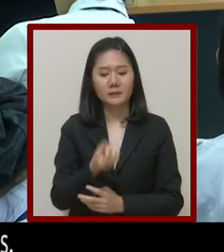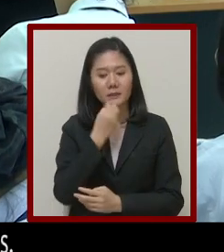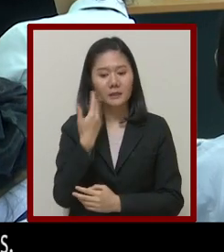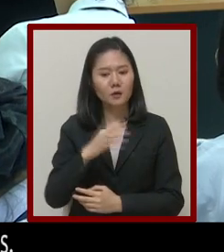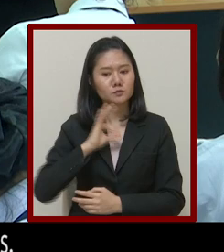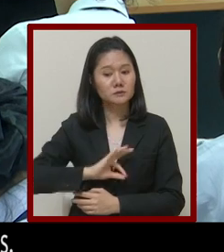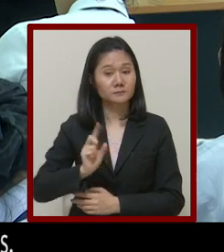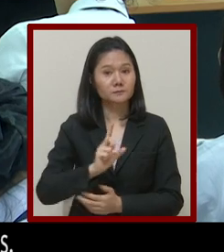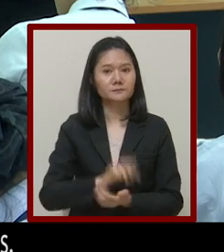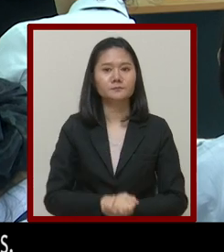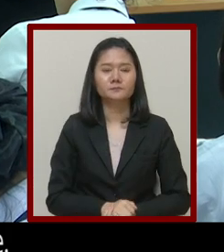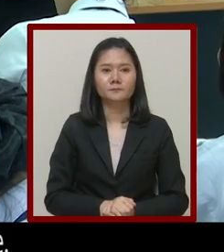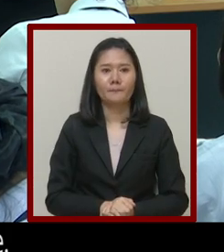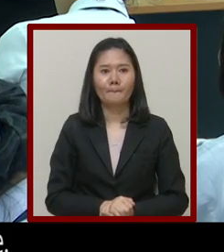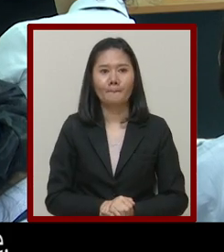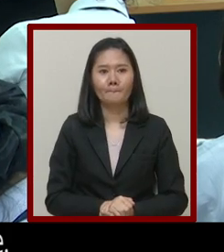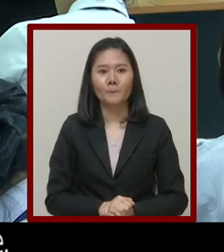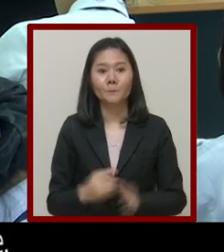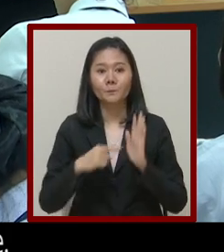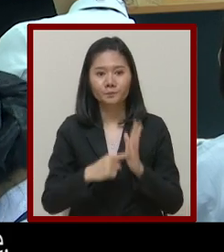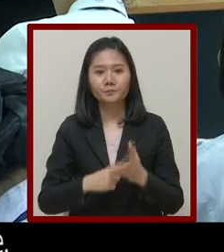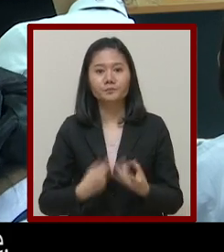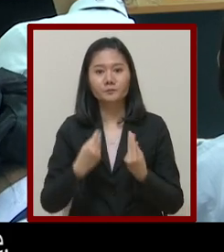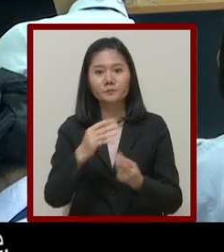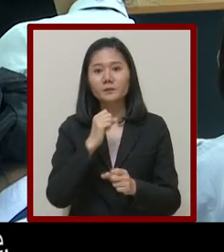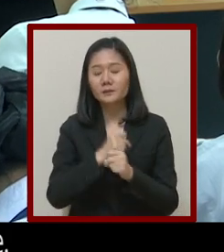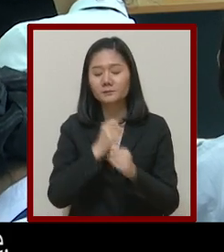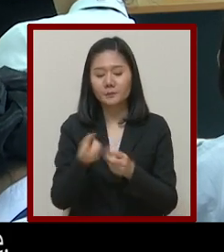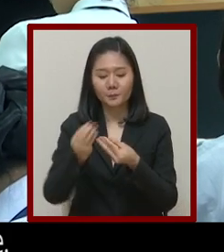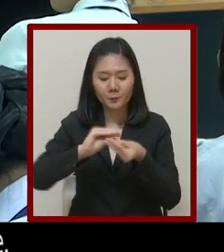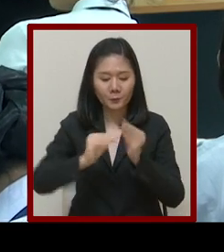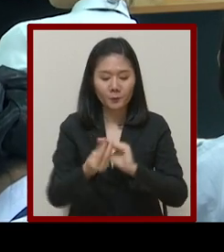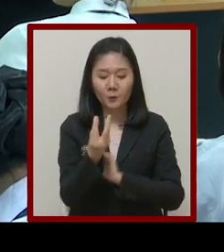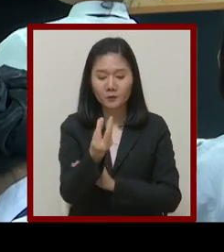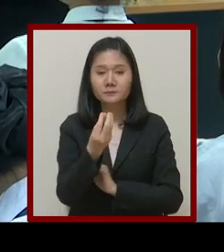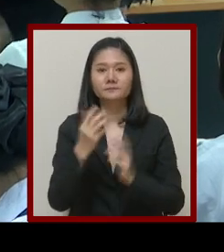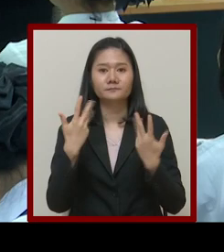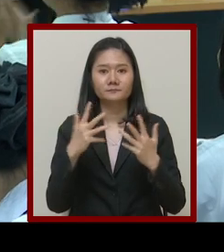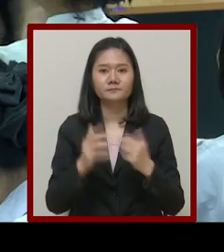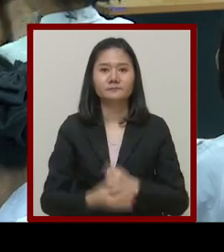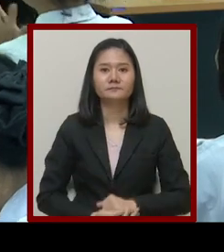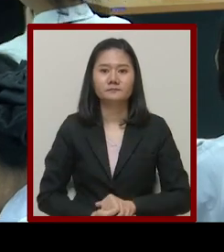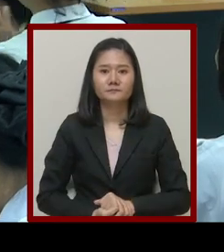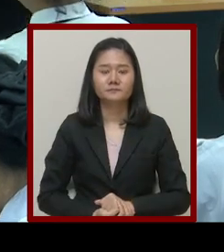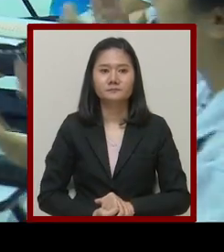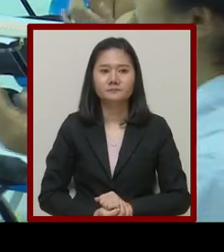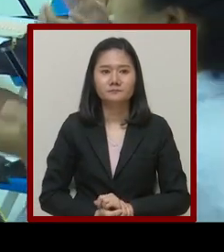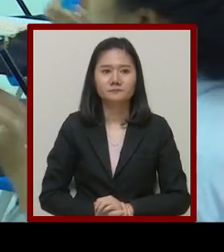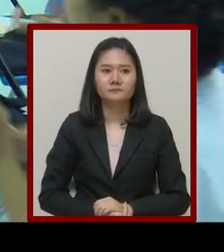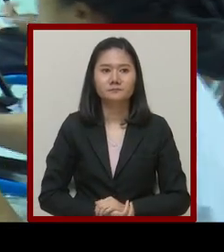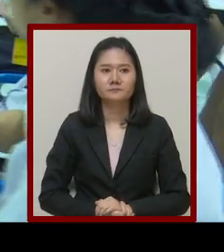มีสรรพคุณช่วยอะไรนะคะเพื่อนก็ยกตัวอย่างในเรื่องของการทำเมี่ยงคำมาเสียงปรบมือให้เพื่อนด้วยค่ะ